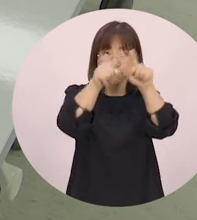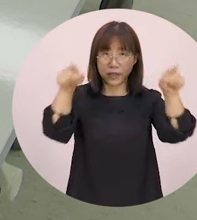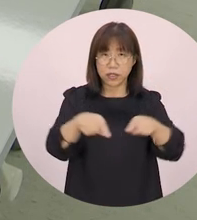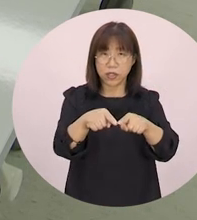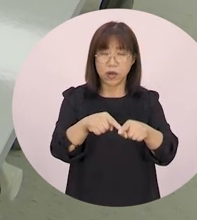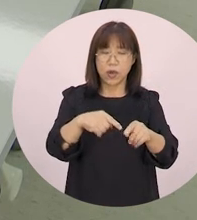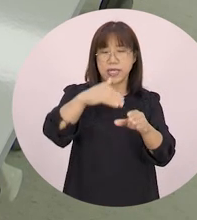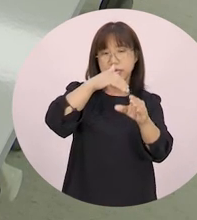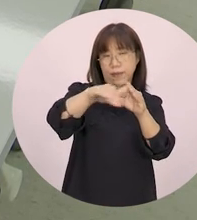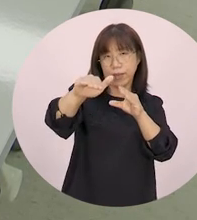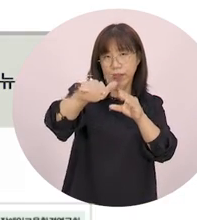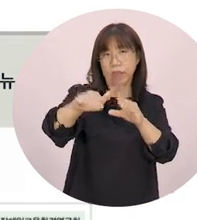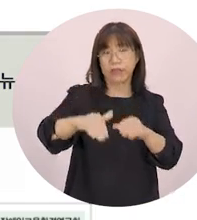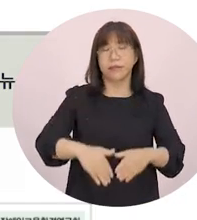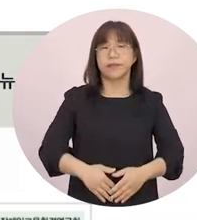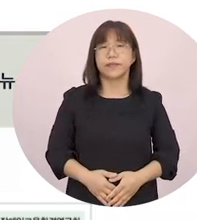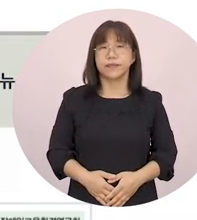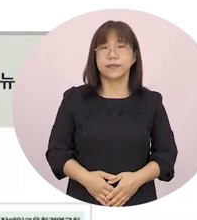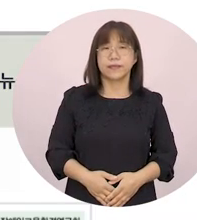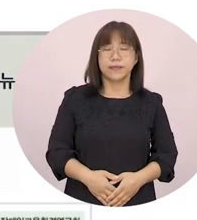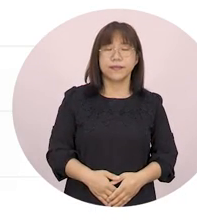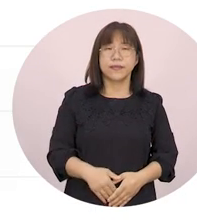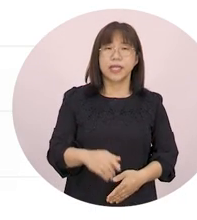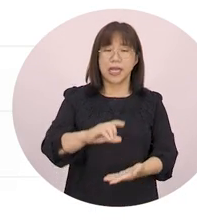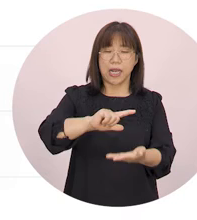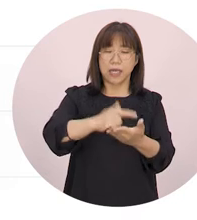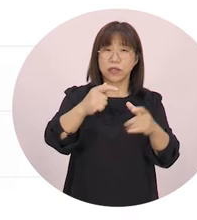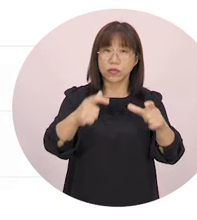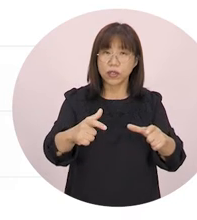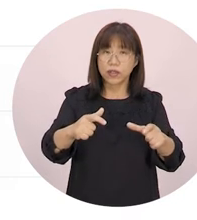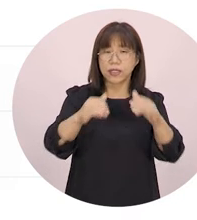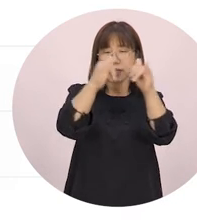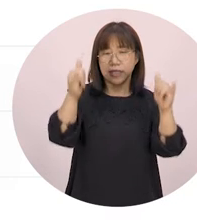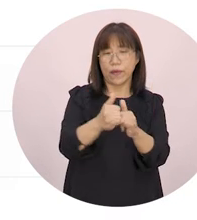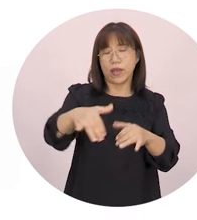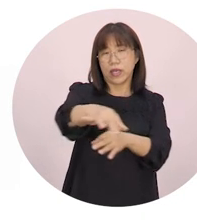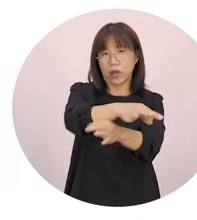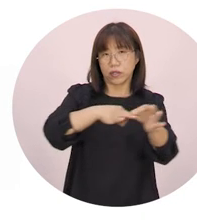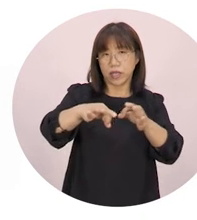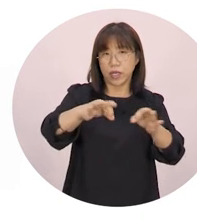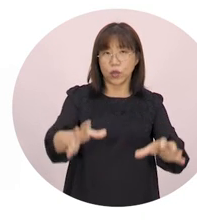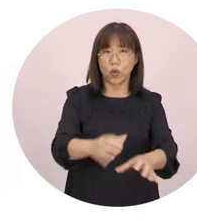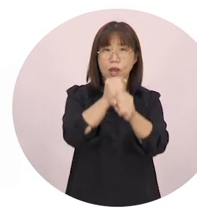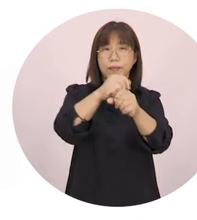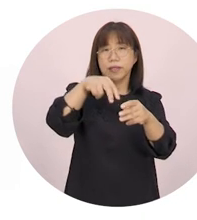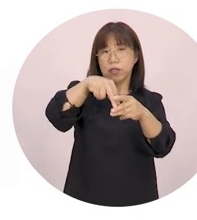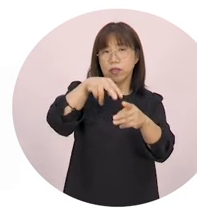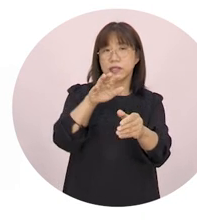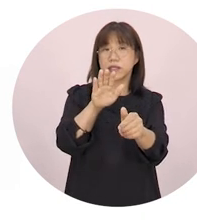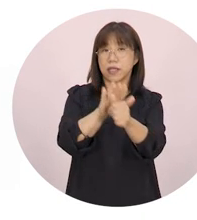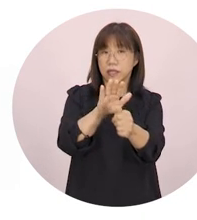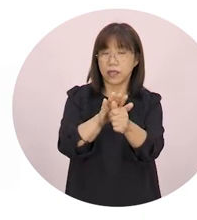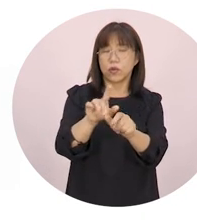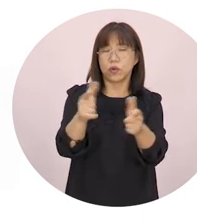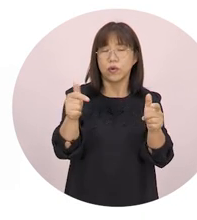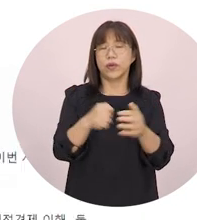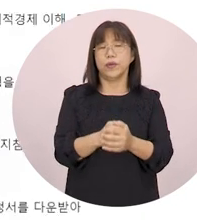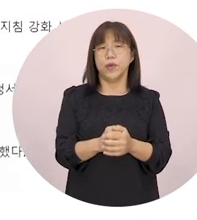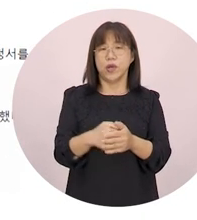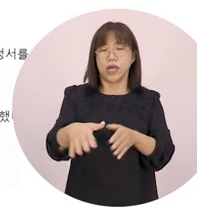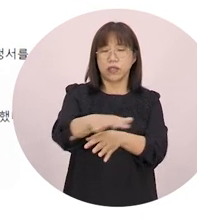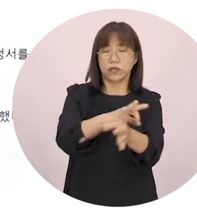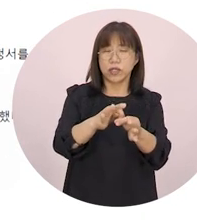15일까지 참가 신청서를 작성해 이메일로 제출하면 됩니다. 자세한 사항은 강서구 사회적